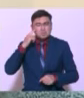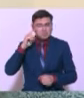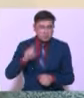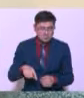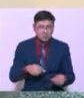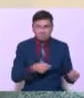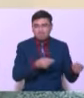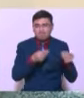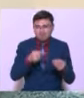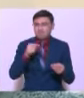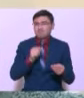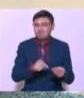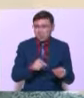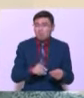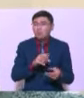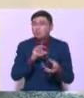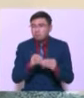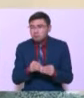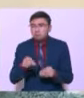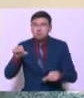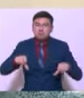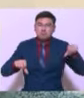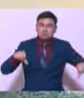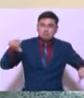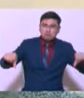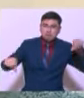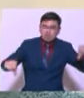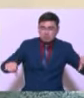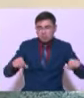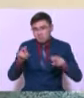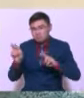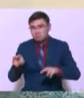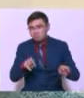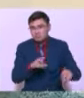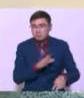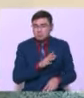наблюдателей, чтобы выборы велись прозрачно.